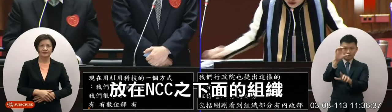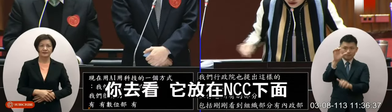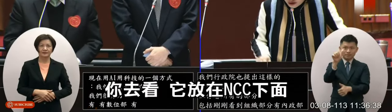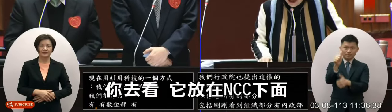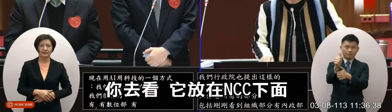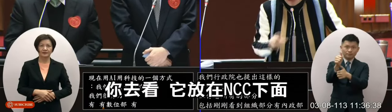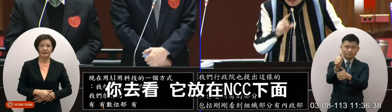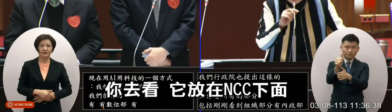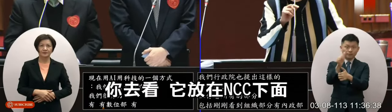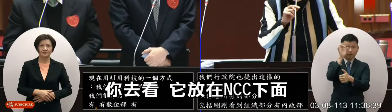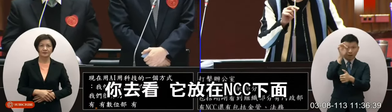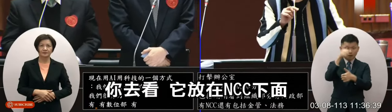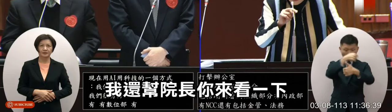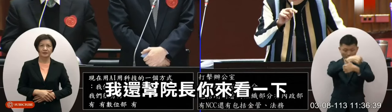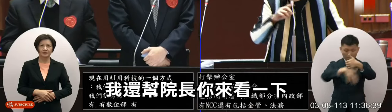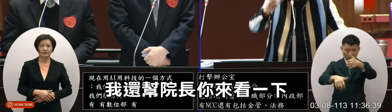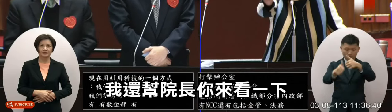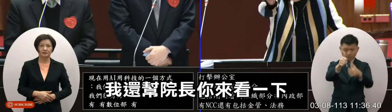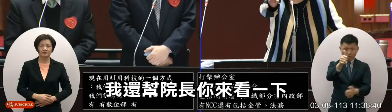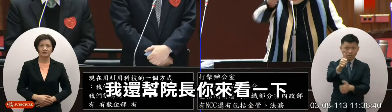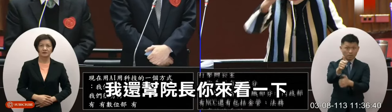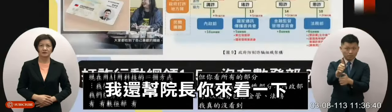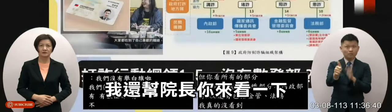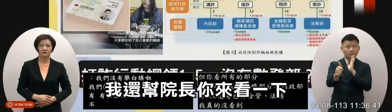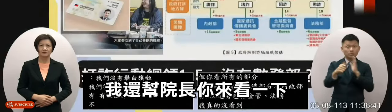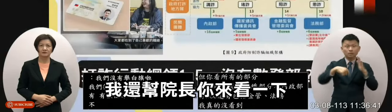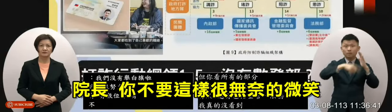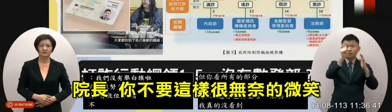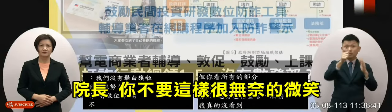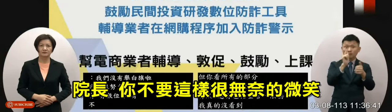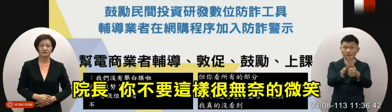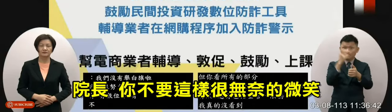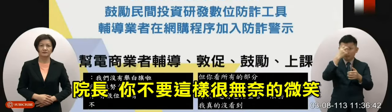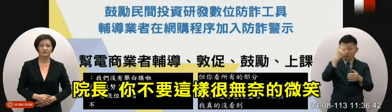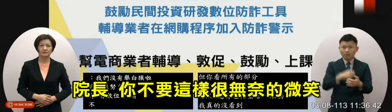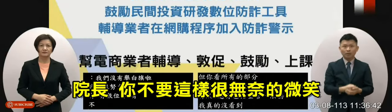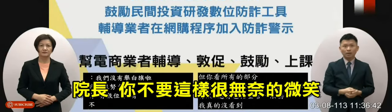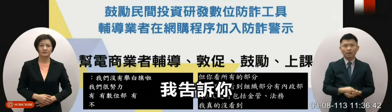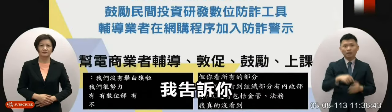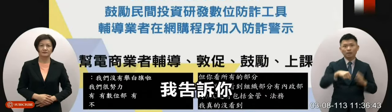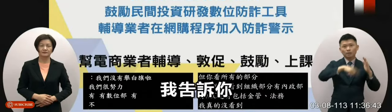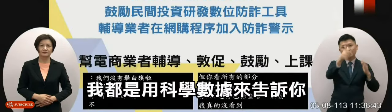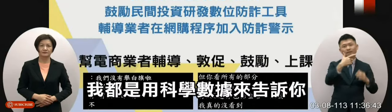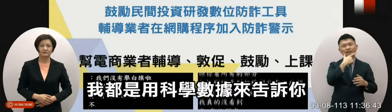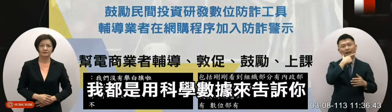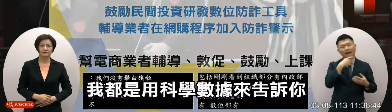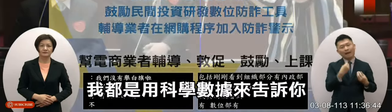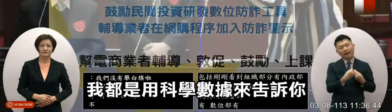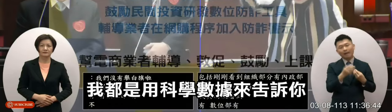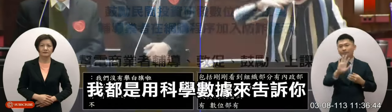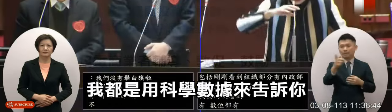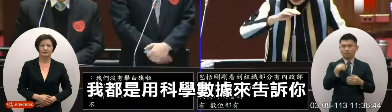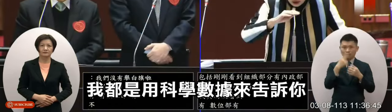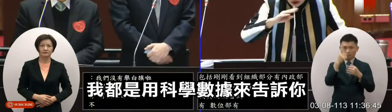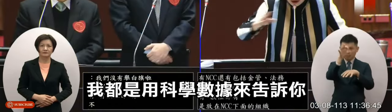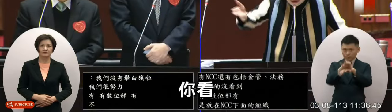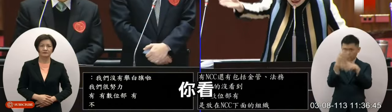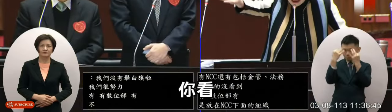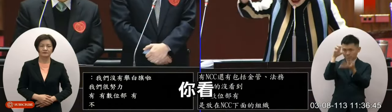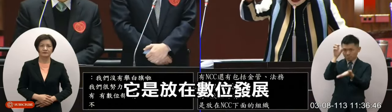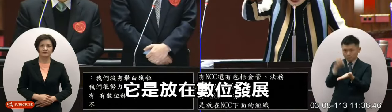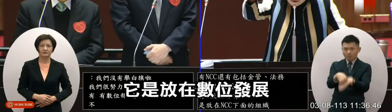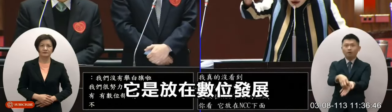面的组织，你去看，它放在 NCC 下面。我还帮院长你来看一下，院长你不要这样很无奈的微笑，我告诉你，我都是用科学数据来告诉你啊。